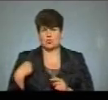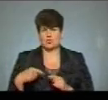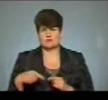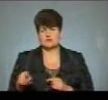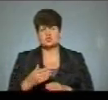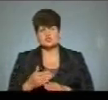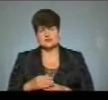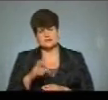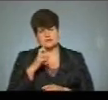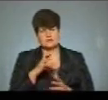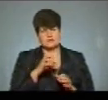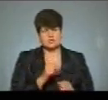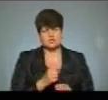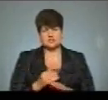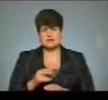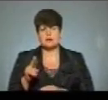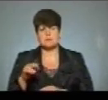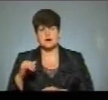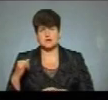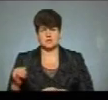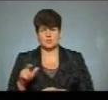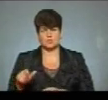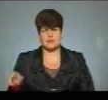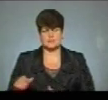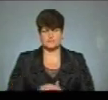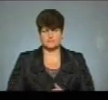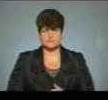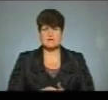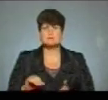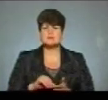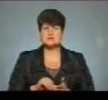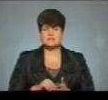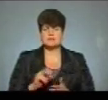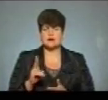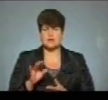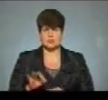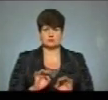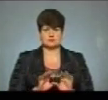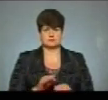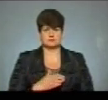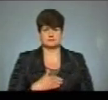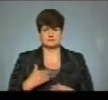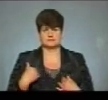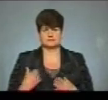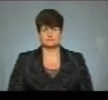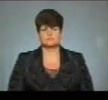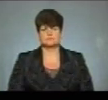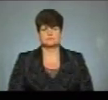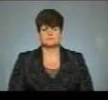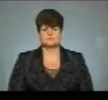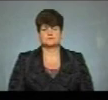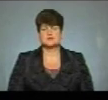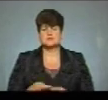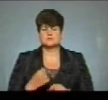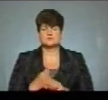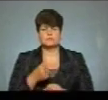комунальна власність, частина – паї людей. Представник кар'єру від коментарів відмовився. Ці кадри зняті